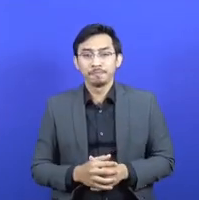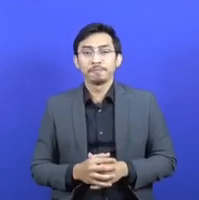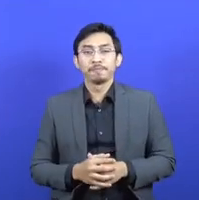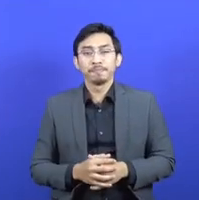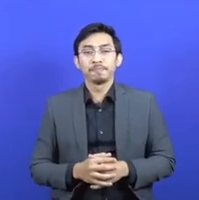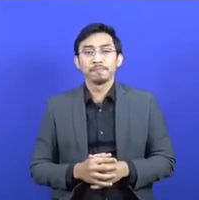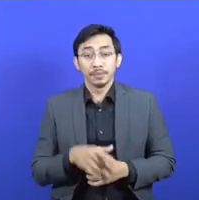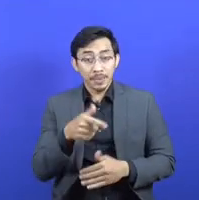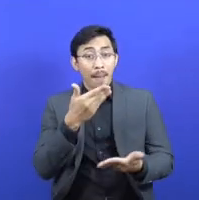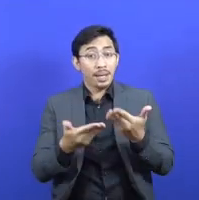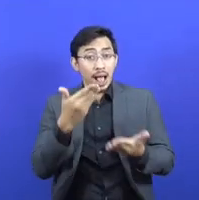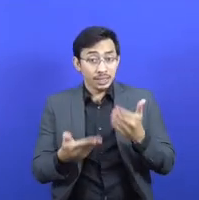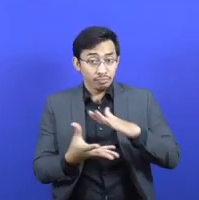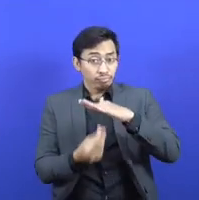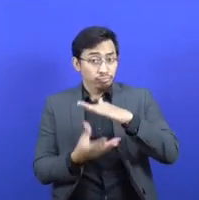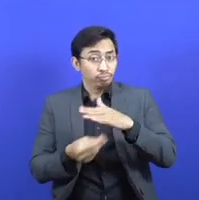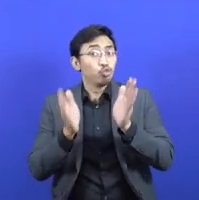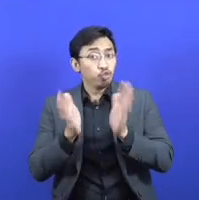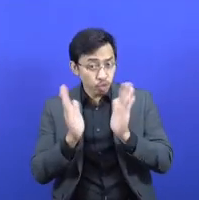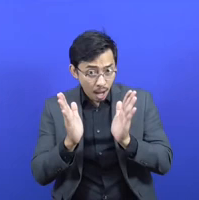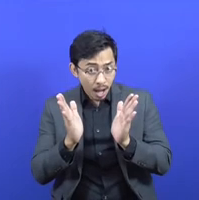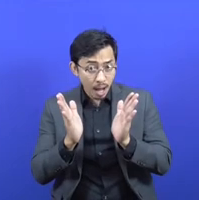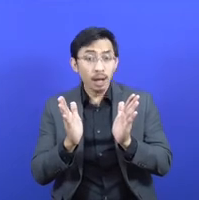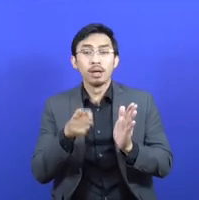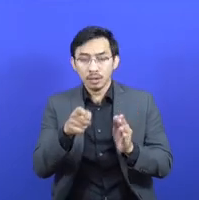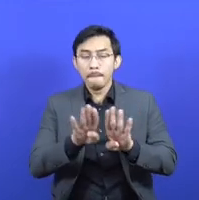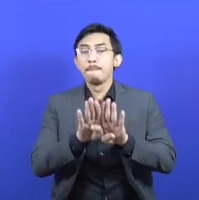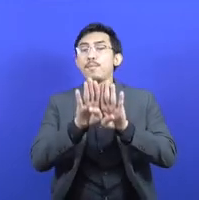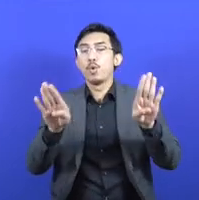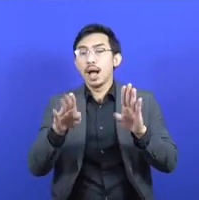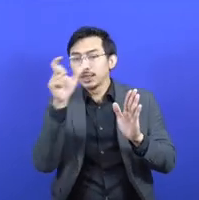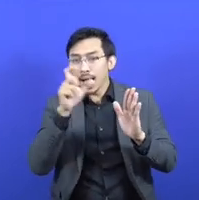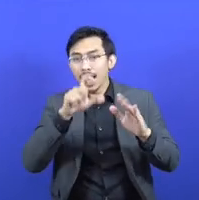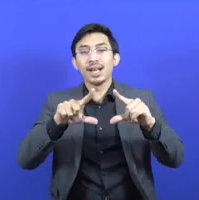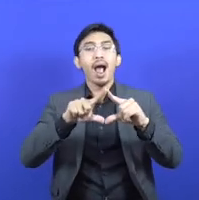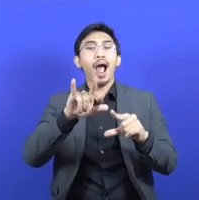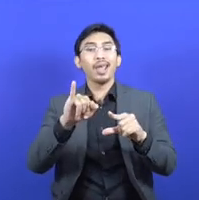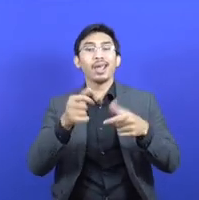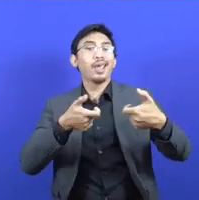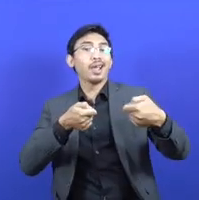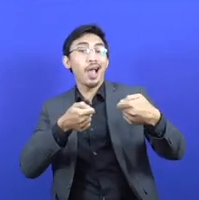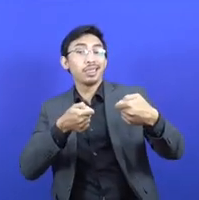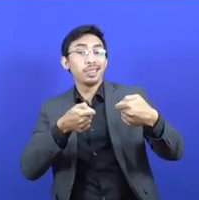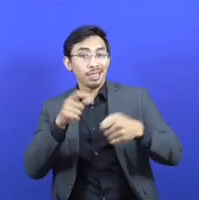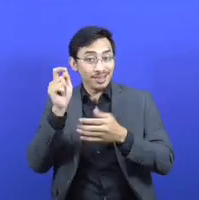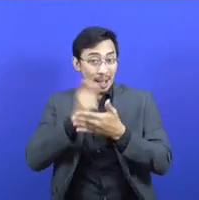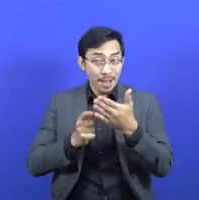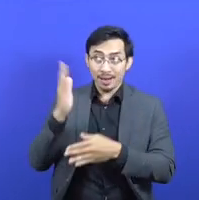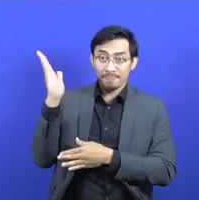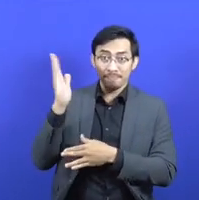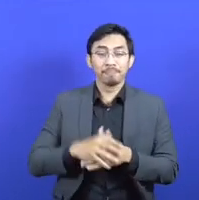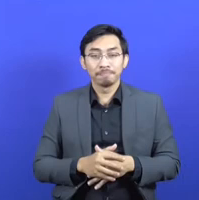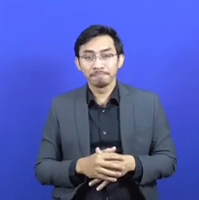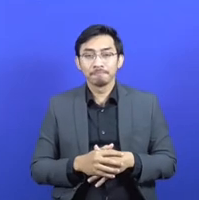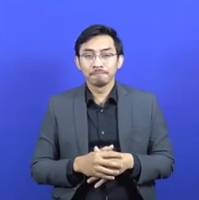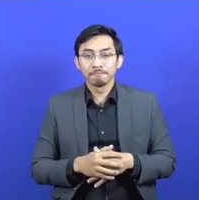berbayar. Setelah aplikasi terinstal di dalam handphone, buka aplikasi dan pilih fitur iChat seperti di gambar